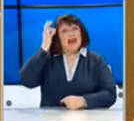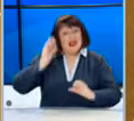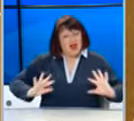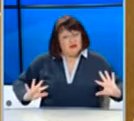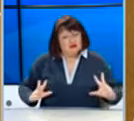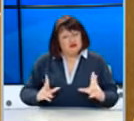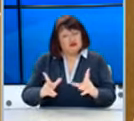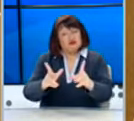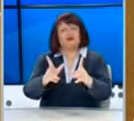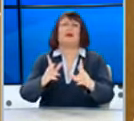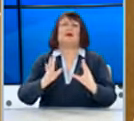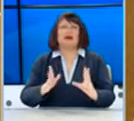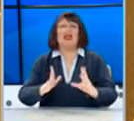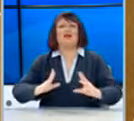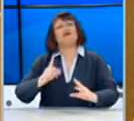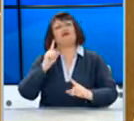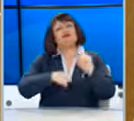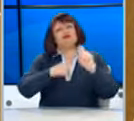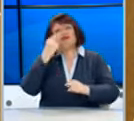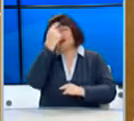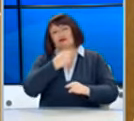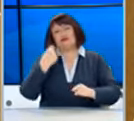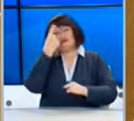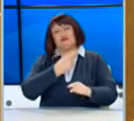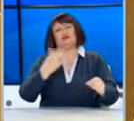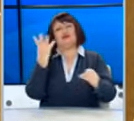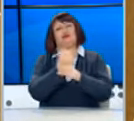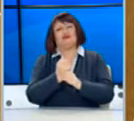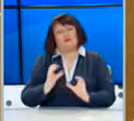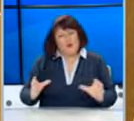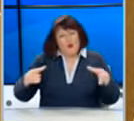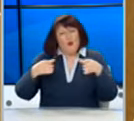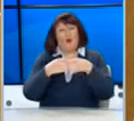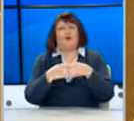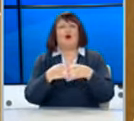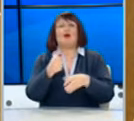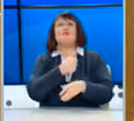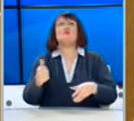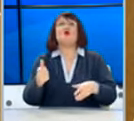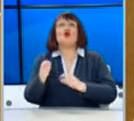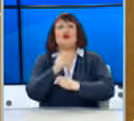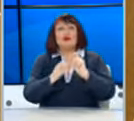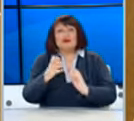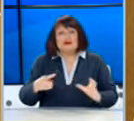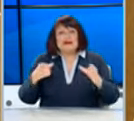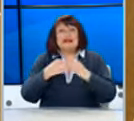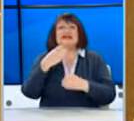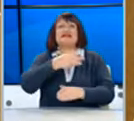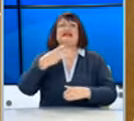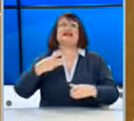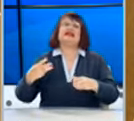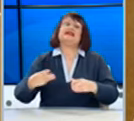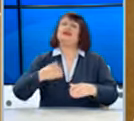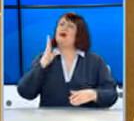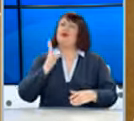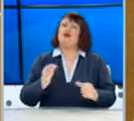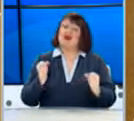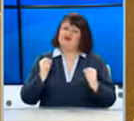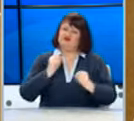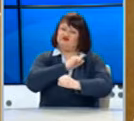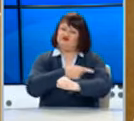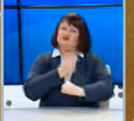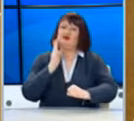με ηγετικές πρωτοβουλίες. Σε αυτή την κατεύθυνση, μόνο ένας ισχυρός και ανασυγκροτημένος ΣΥΡΙΖΑ Προοδευτική Συμμαχία μπορεί